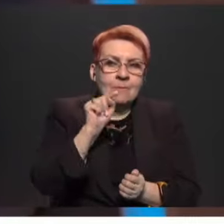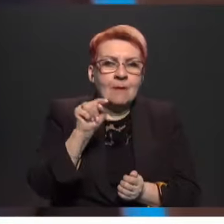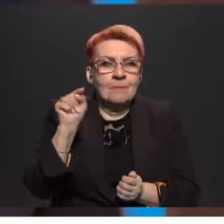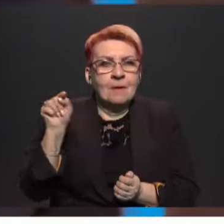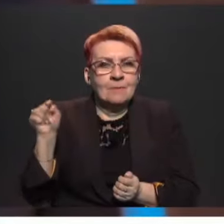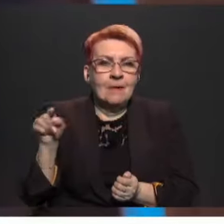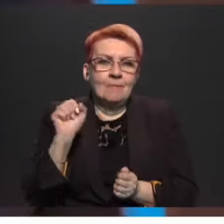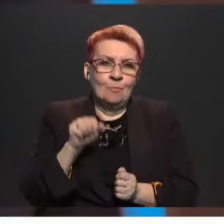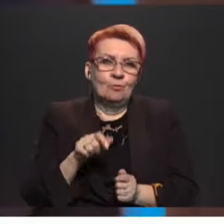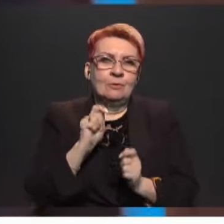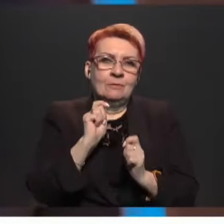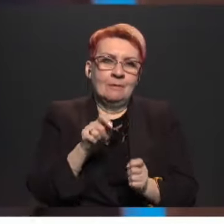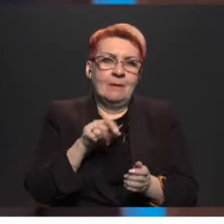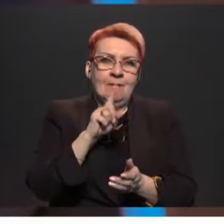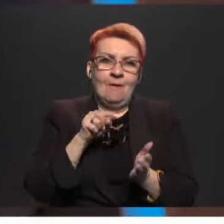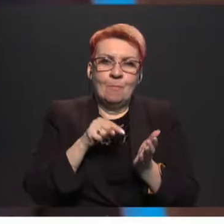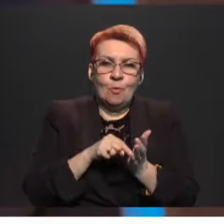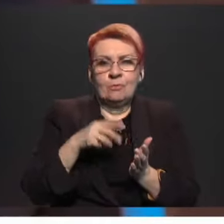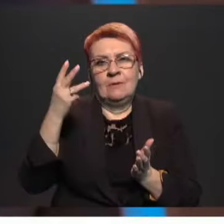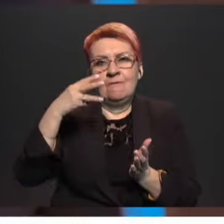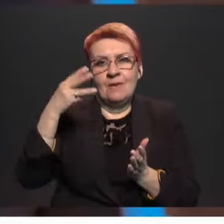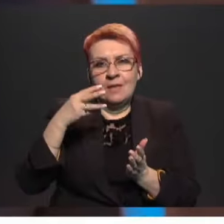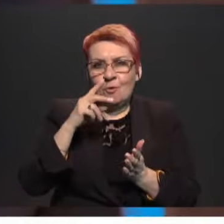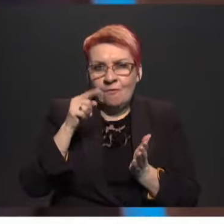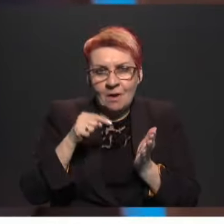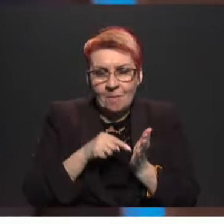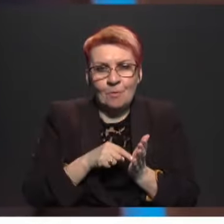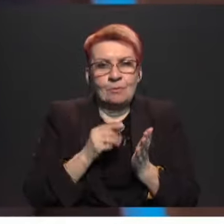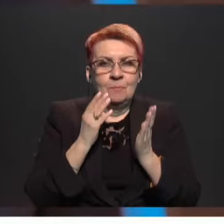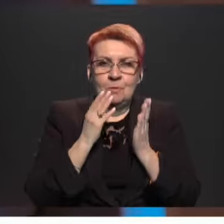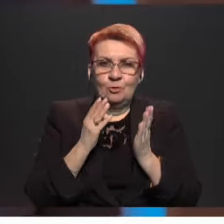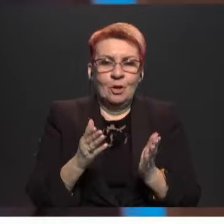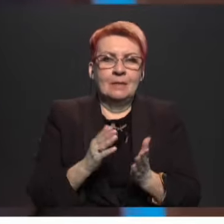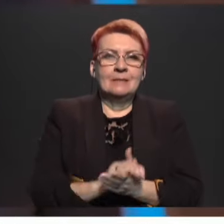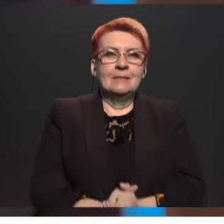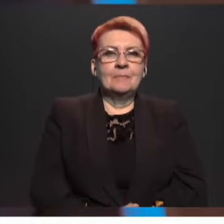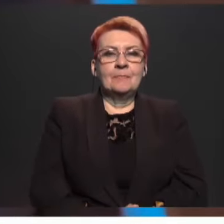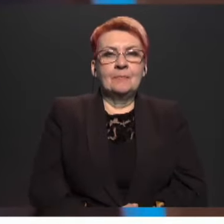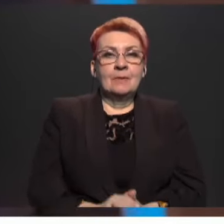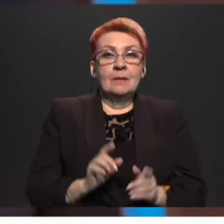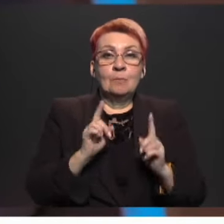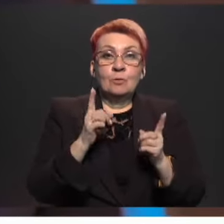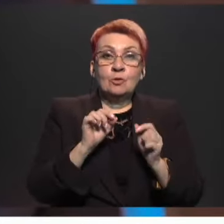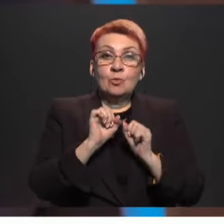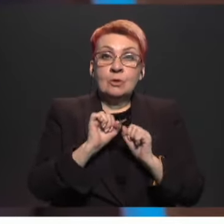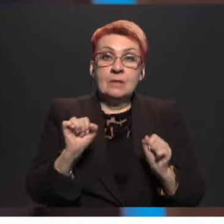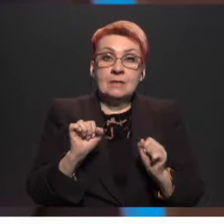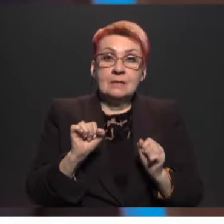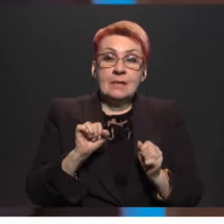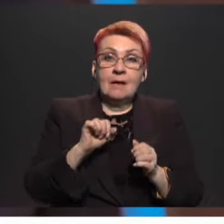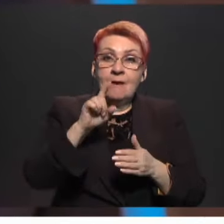можете написать свой вопрос. И, батюшка, здесь записан главный вопрос нашей программы, а именно, почему нельзя верить